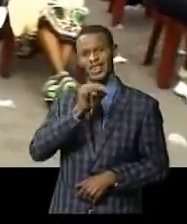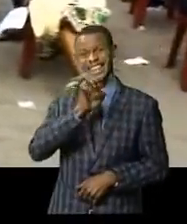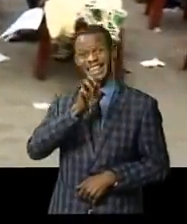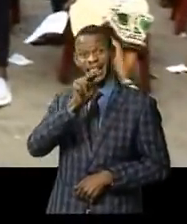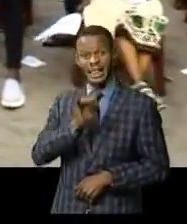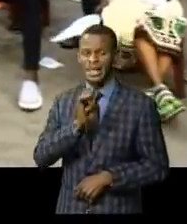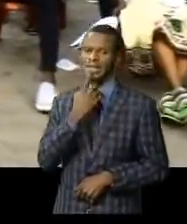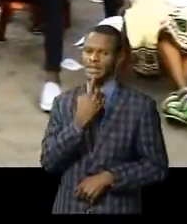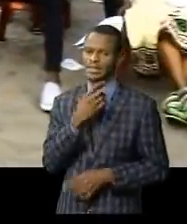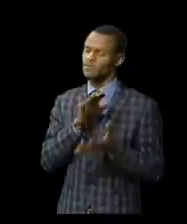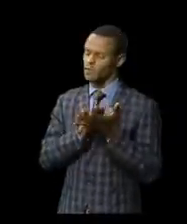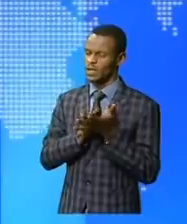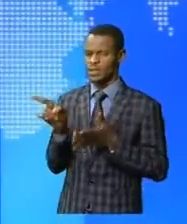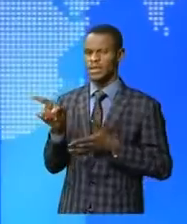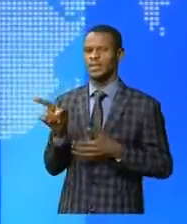Eddy Ieli Molangi.